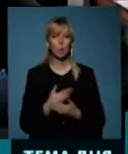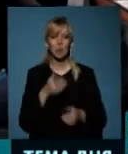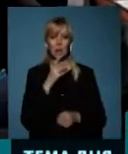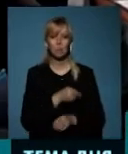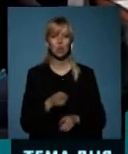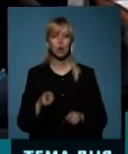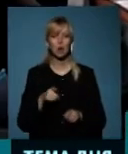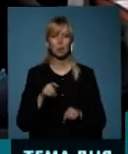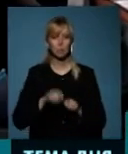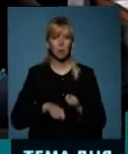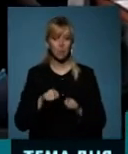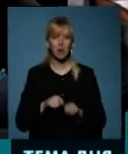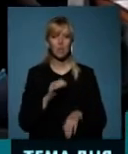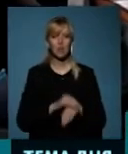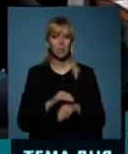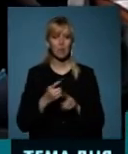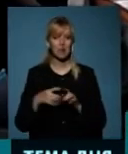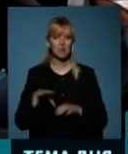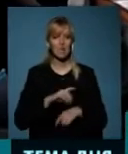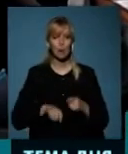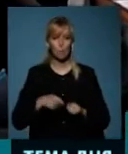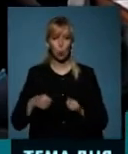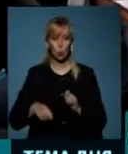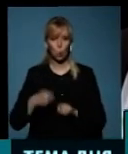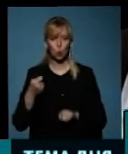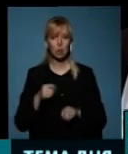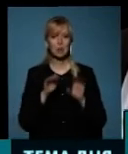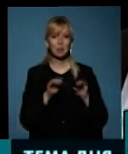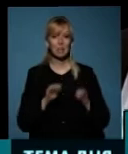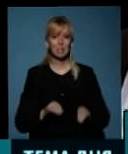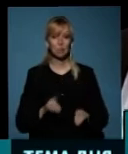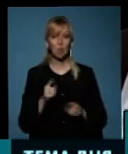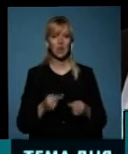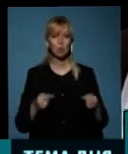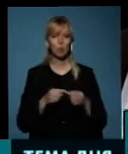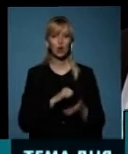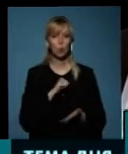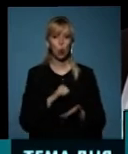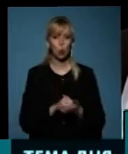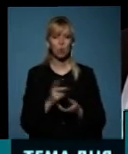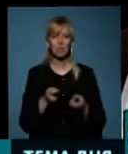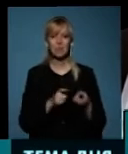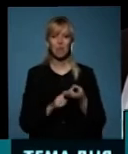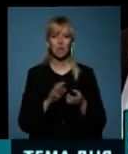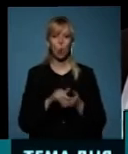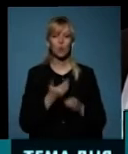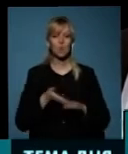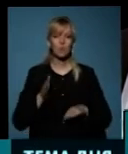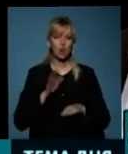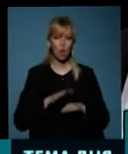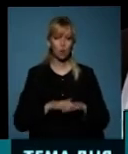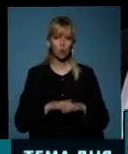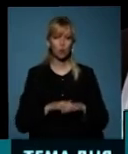час рейдових перевірок, виявляючи ці всі порушення, складаються на них відповідні документи в залежності від важкості